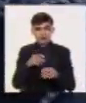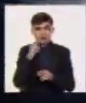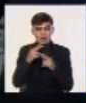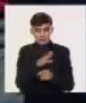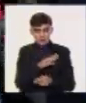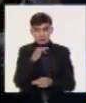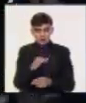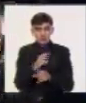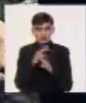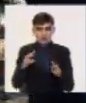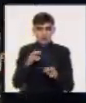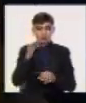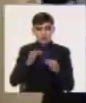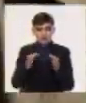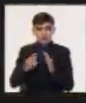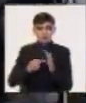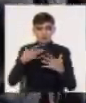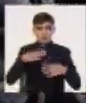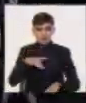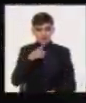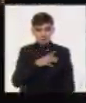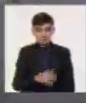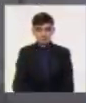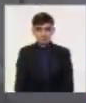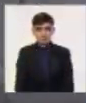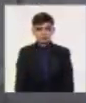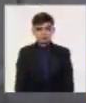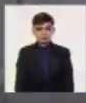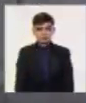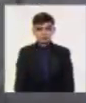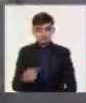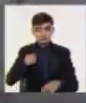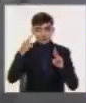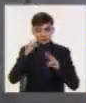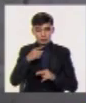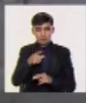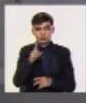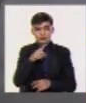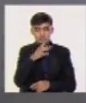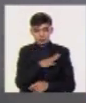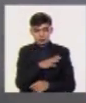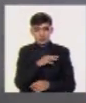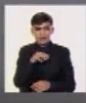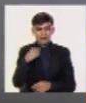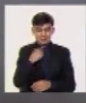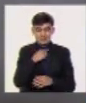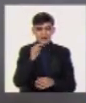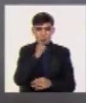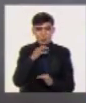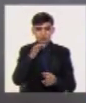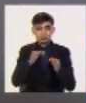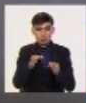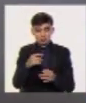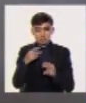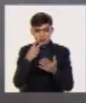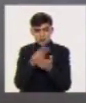өзін ешкім сотқа шақырмағанын да айтты. Мен білмеймін, мына кісілердің айтуы бойынша Талдықорған экономикалық сотында қаралып